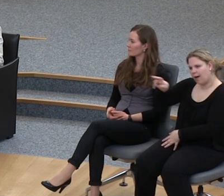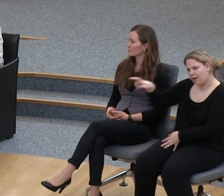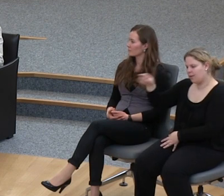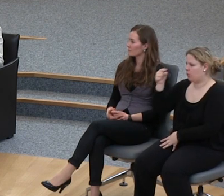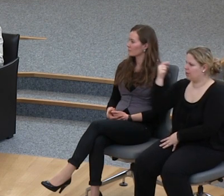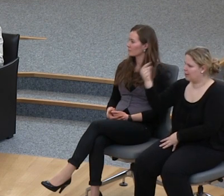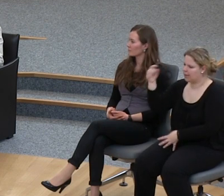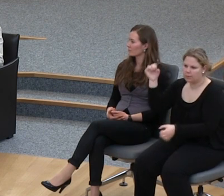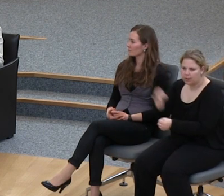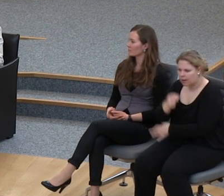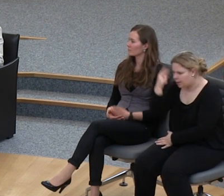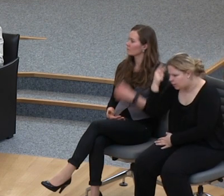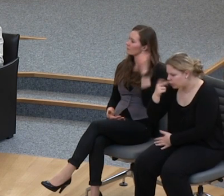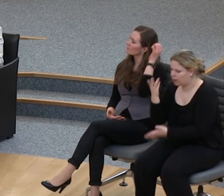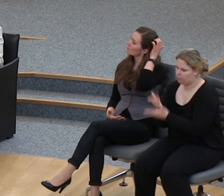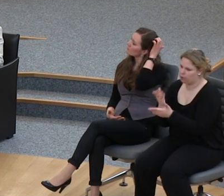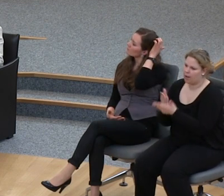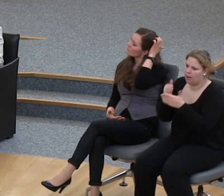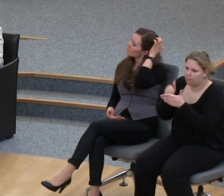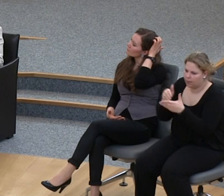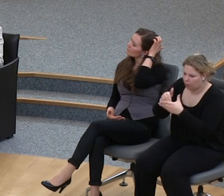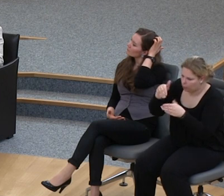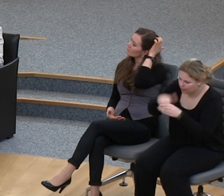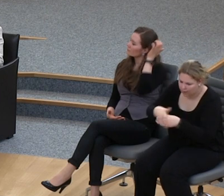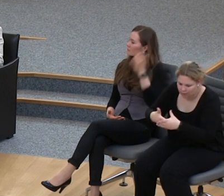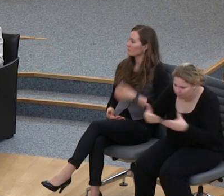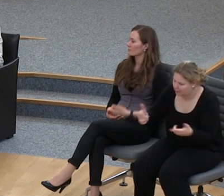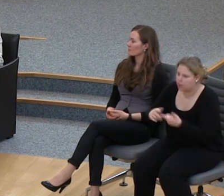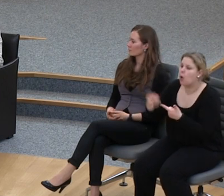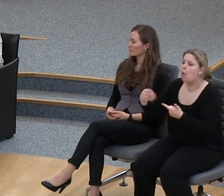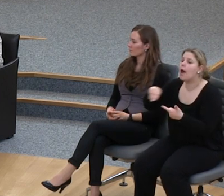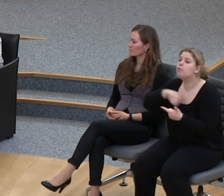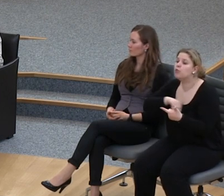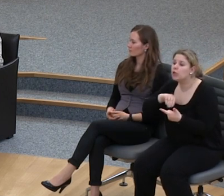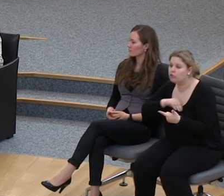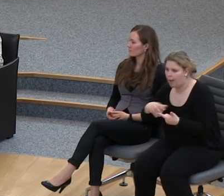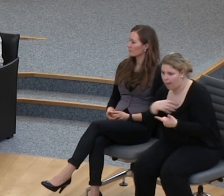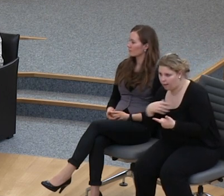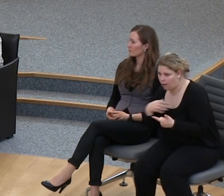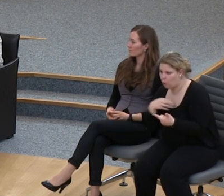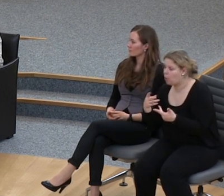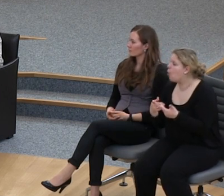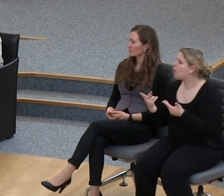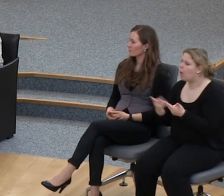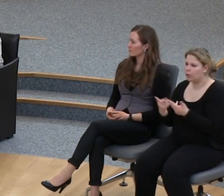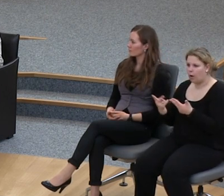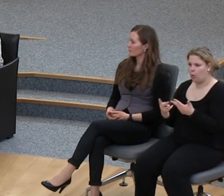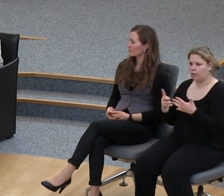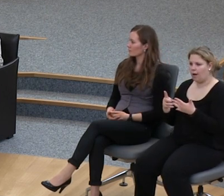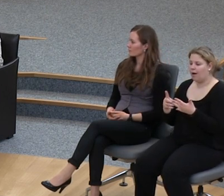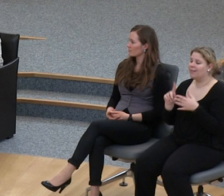chronischer Erkrankung und Behinderung oder die Wechselwirkungen. Es gibt nur ganz wenige